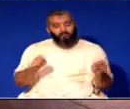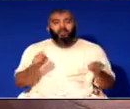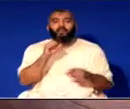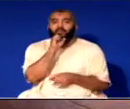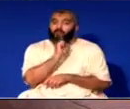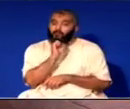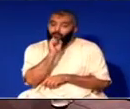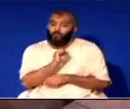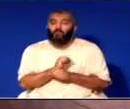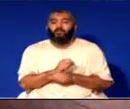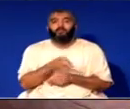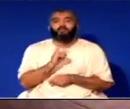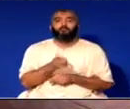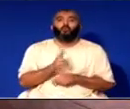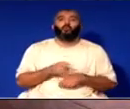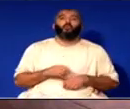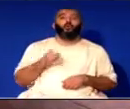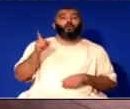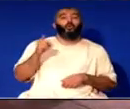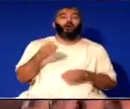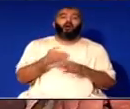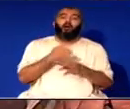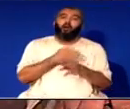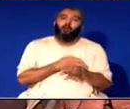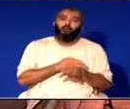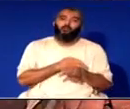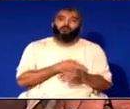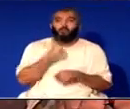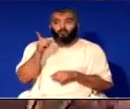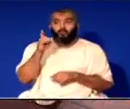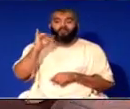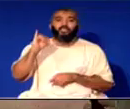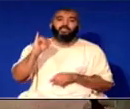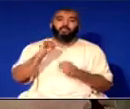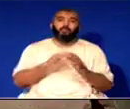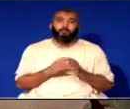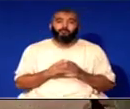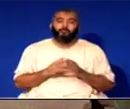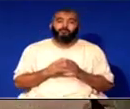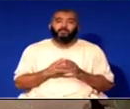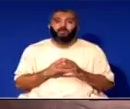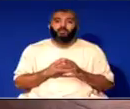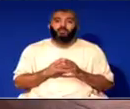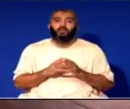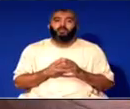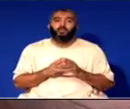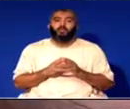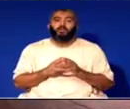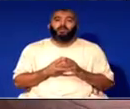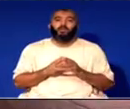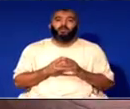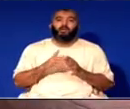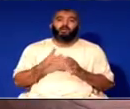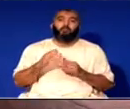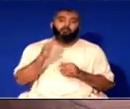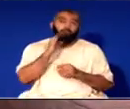قد سبقه بالإسلام، أقل شيء سبقه كلمة لا إله إلا الله محمد رسول الله قبل. ممكن كان لي مثلا كان الفرق بينه وبين إمامه 40